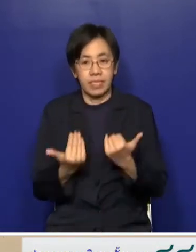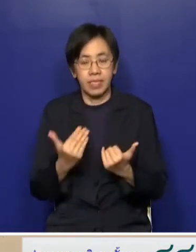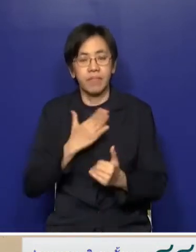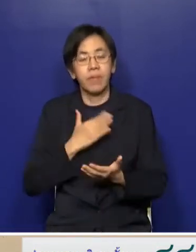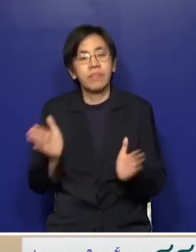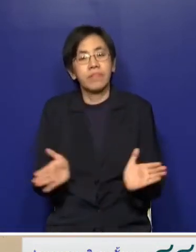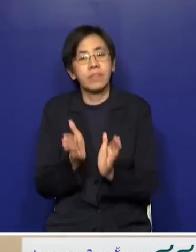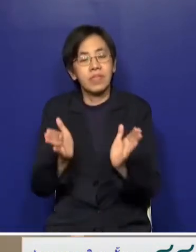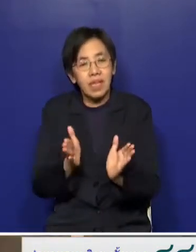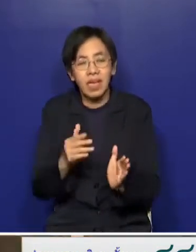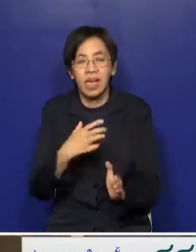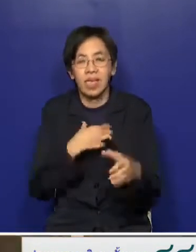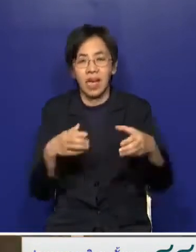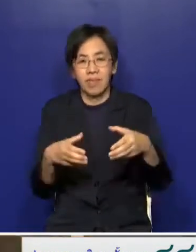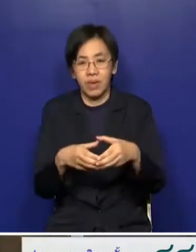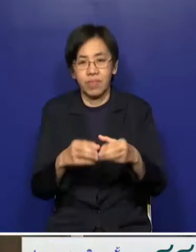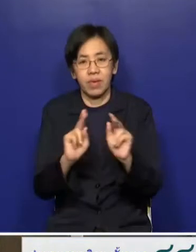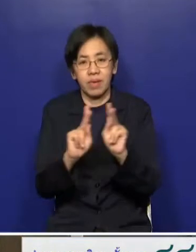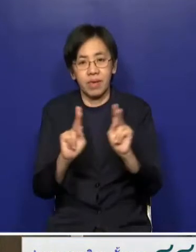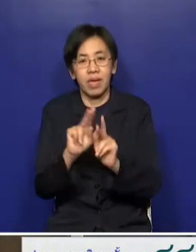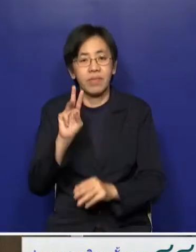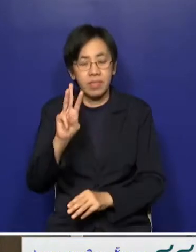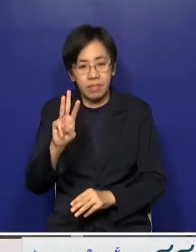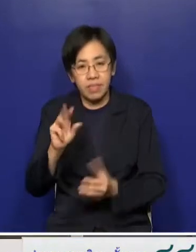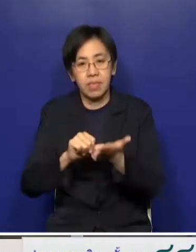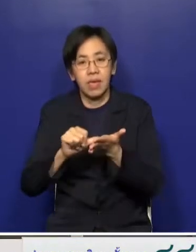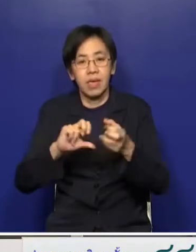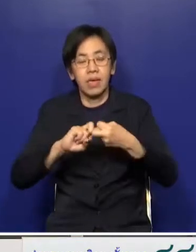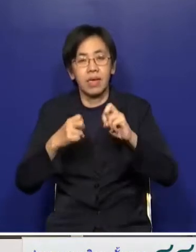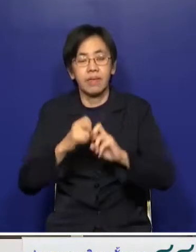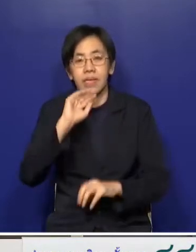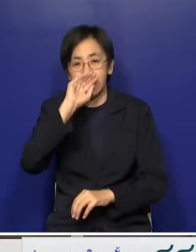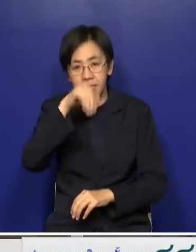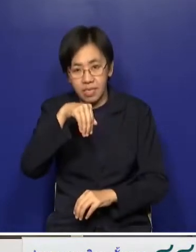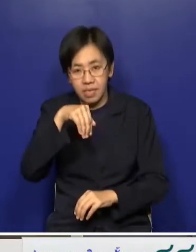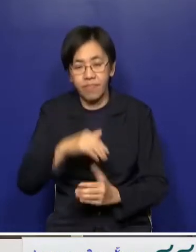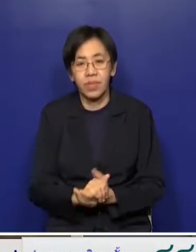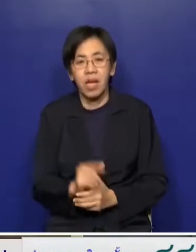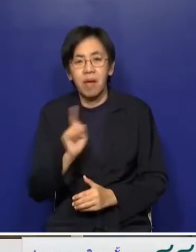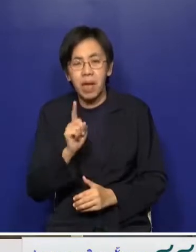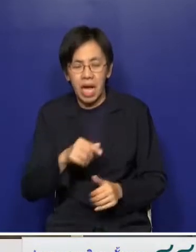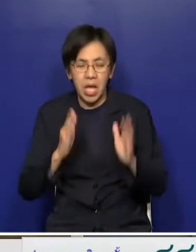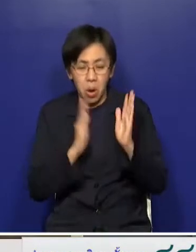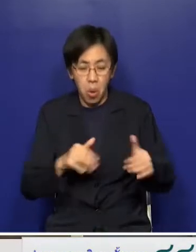ตินะครับที่ขอให้มีการตั้งกรรมาธิการวิสามัญเพื่อแก้ปัญหาช้างป่าไม่ว่าจะเป็นการทำร้ายหรือว่า